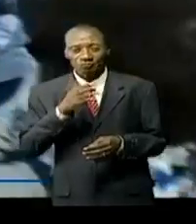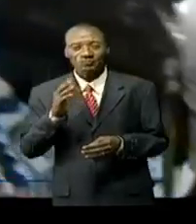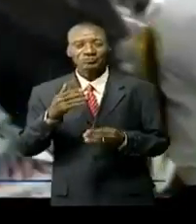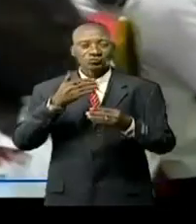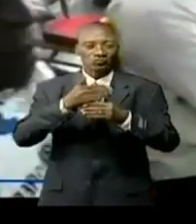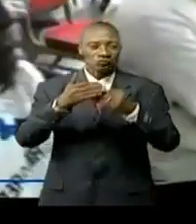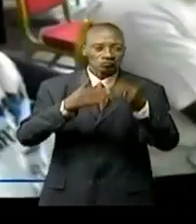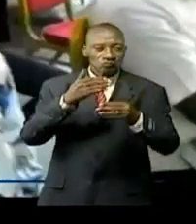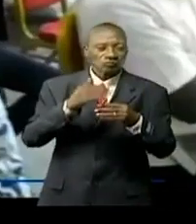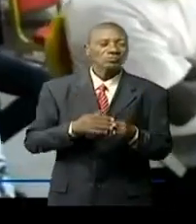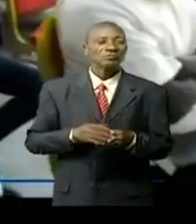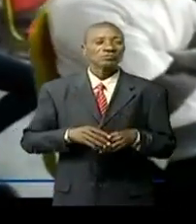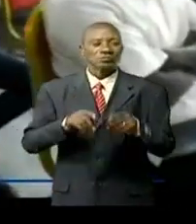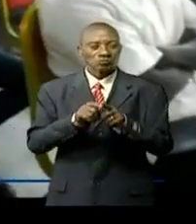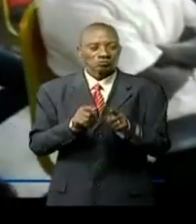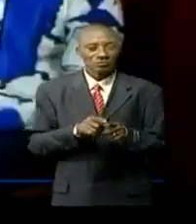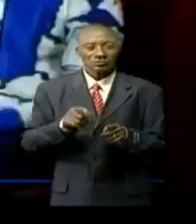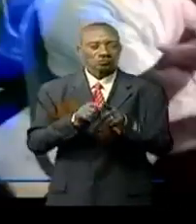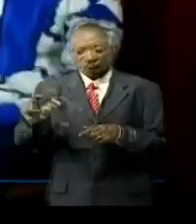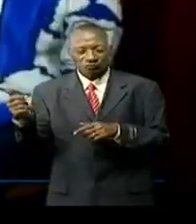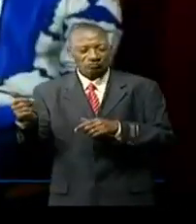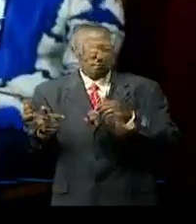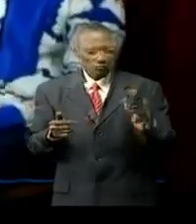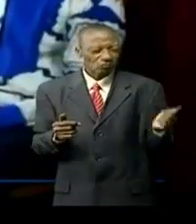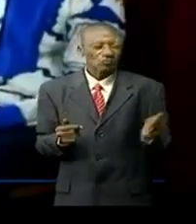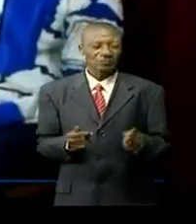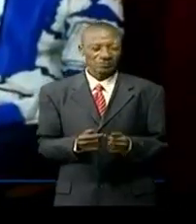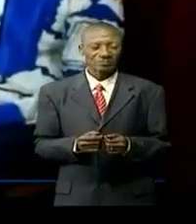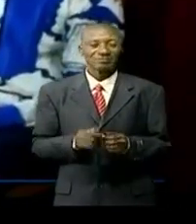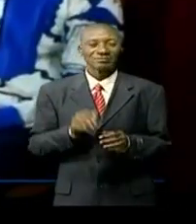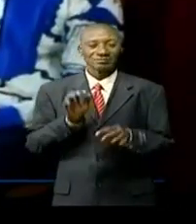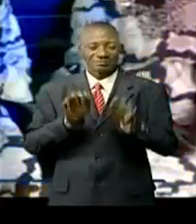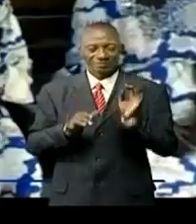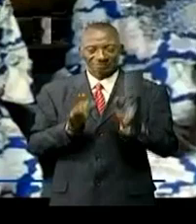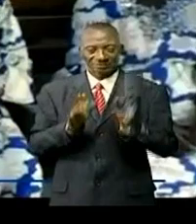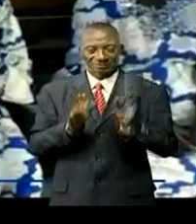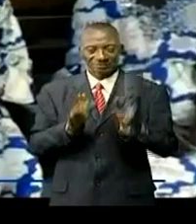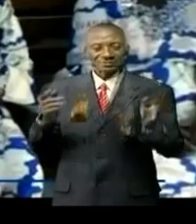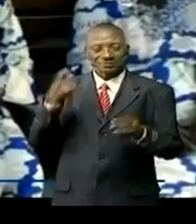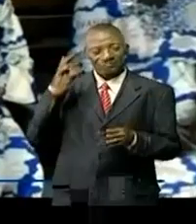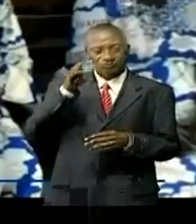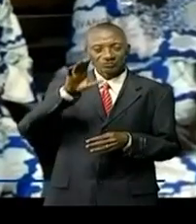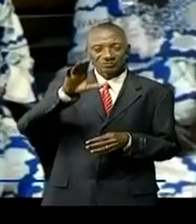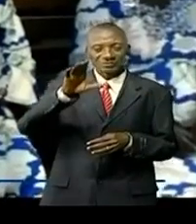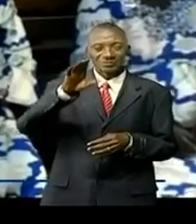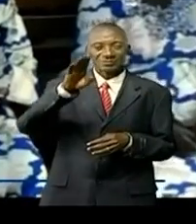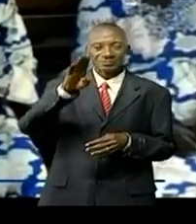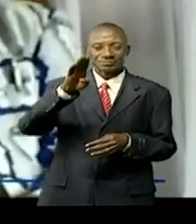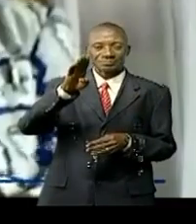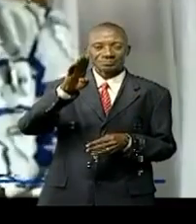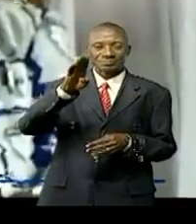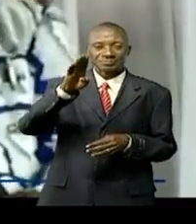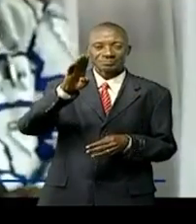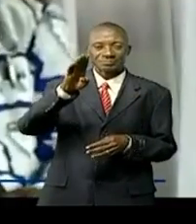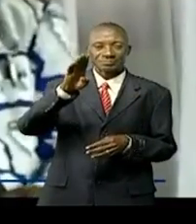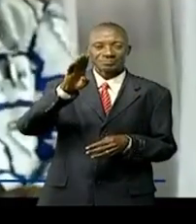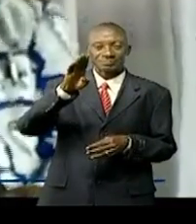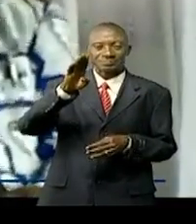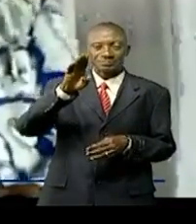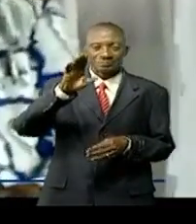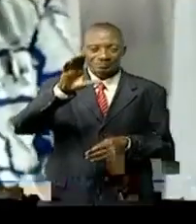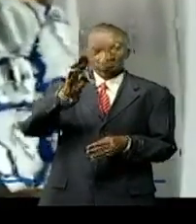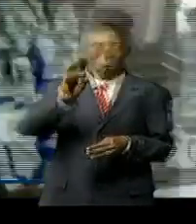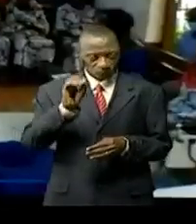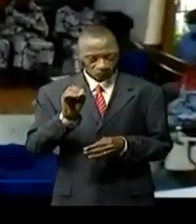actions humanitaires, le secrétaire général représentant légal de la CBECO, Anderson Mouimbou, s'est saisi de l'occasion pour